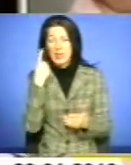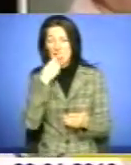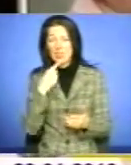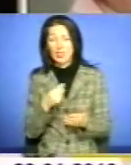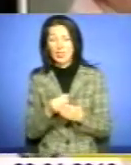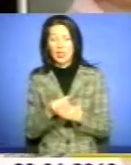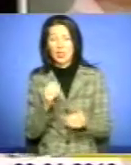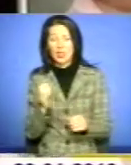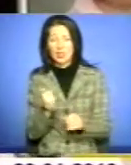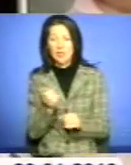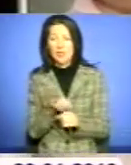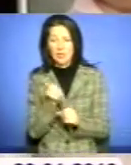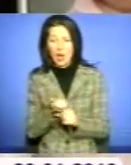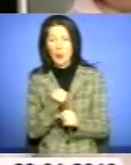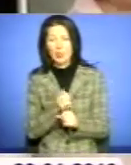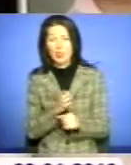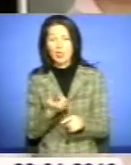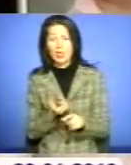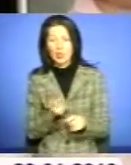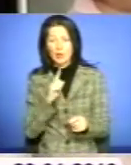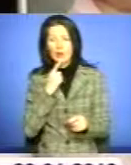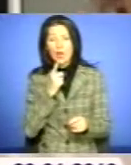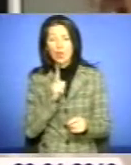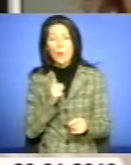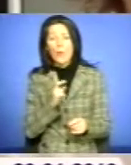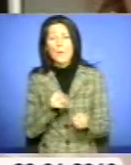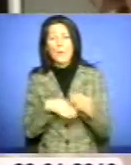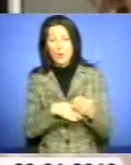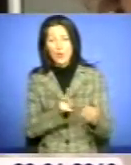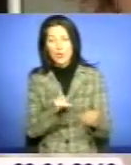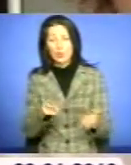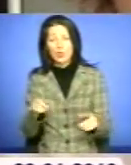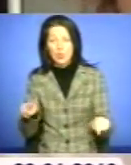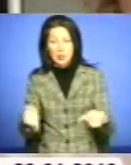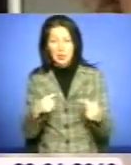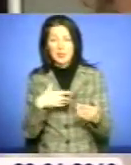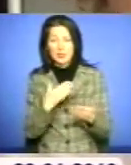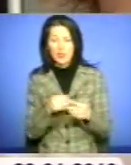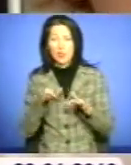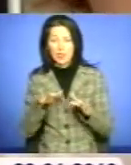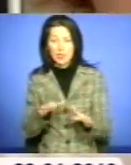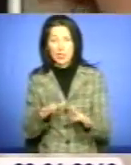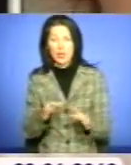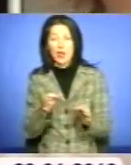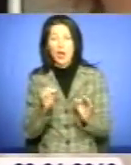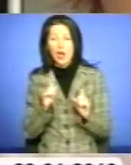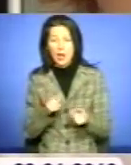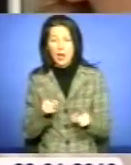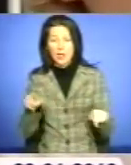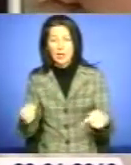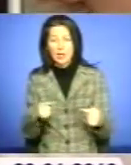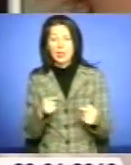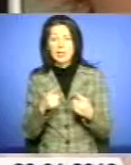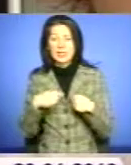дуже просто – в то, чтобы помочь еще кому-то создать свое дело. Абсолютно реально создать систему